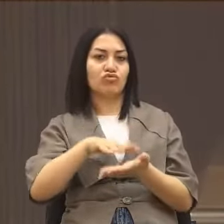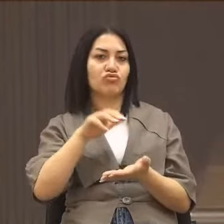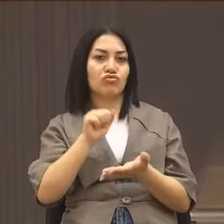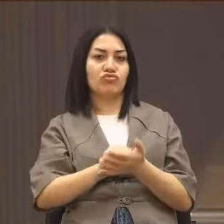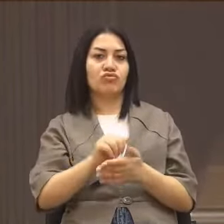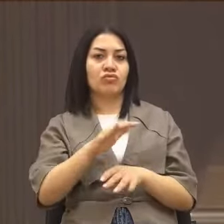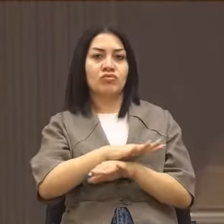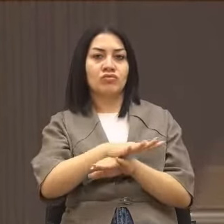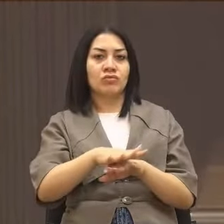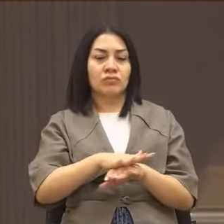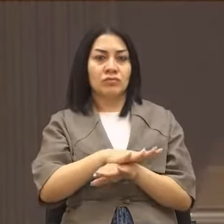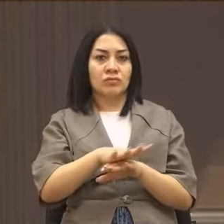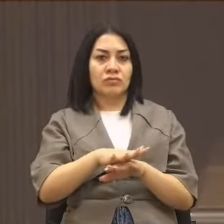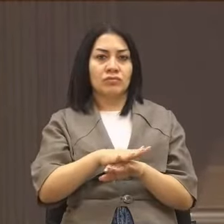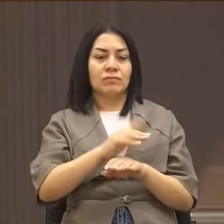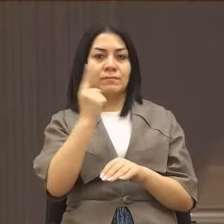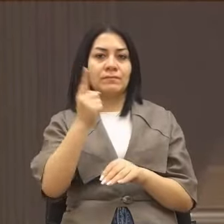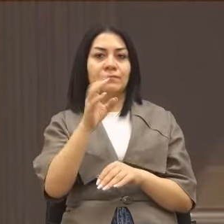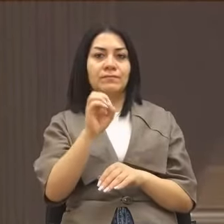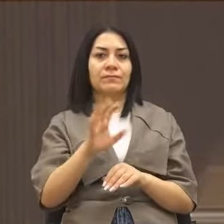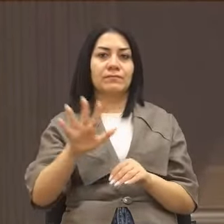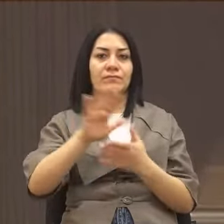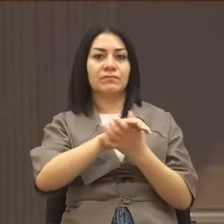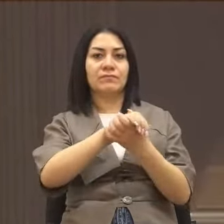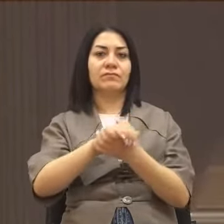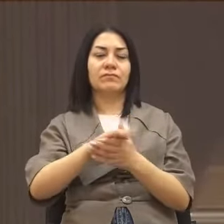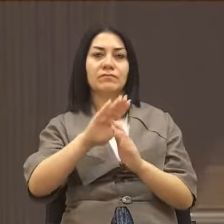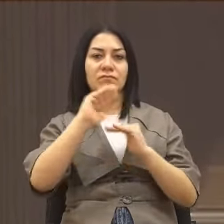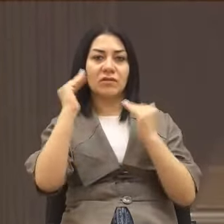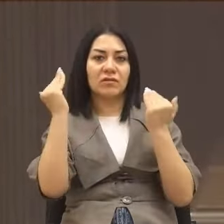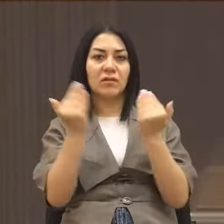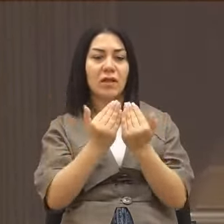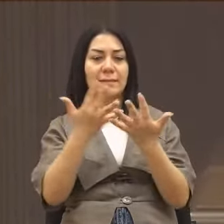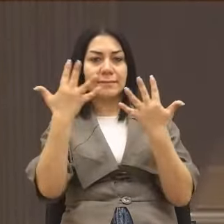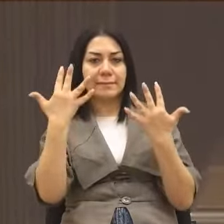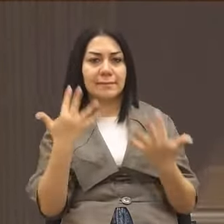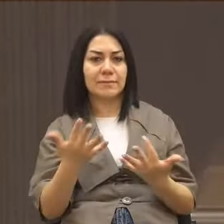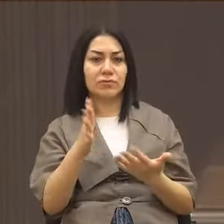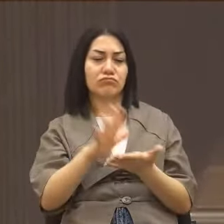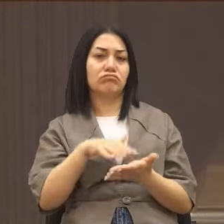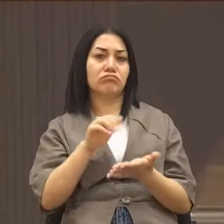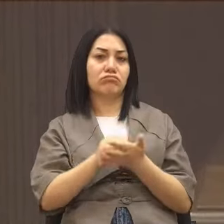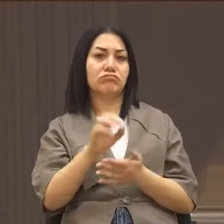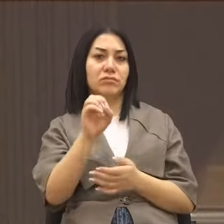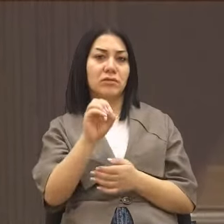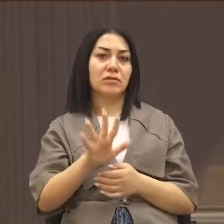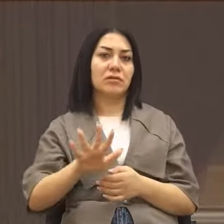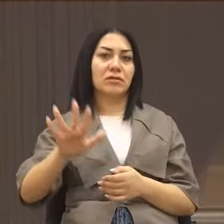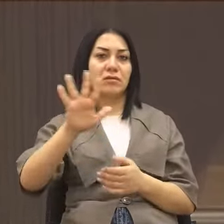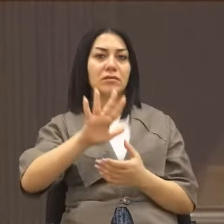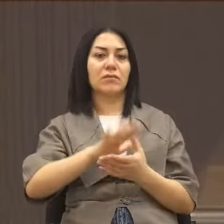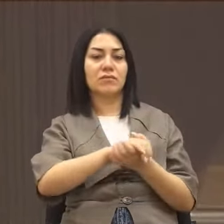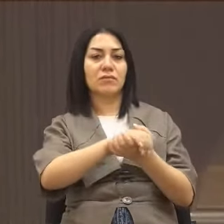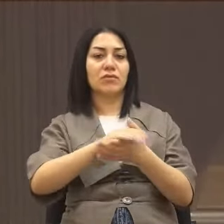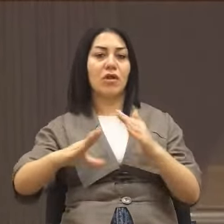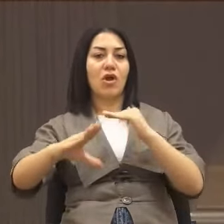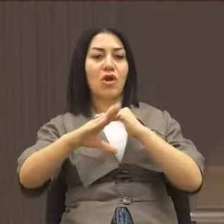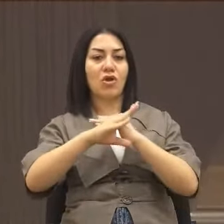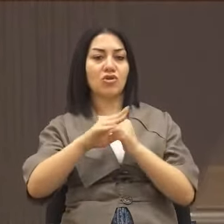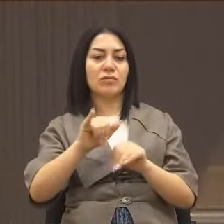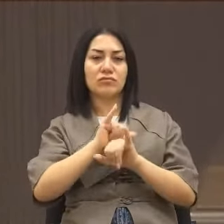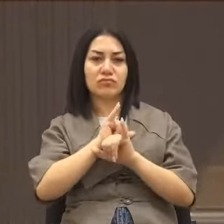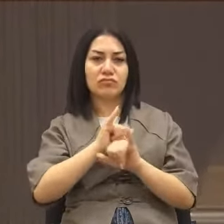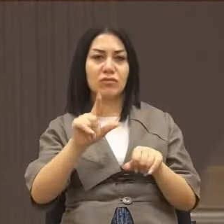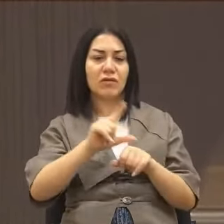սահմանափակել շուկան միայն ԵՄ-ով, այլ ընդհակառակը նշանակում է ԵՄ-ի աջակցությամբ ստեղծել ավելի լայն